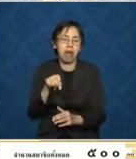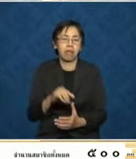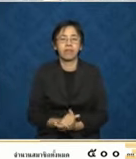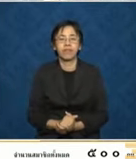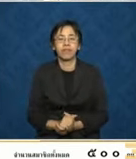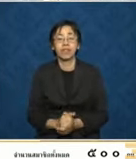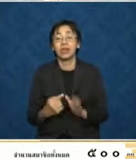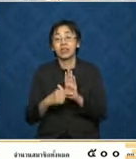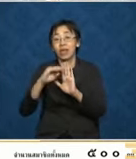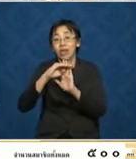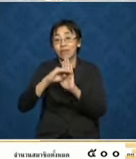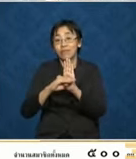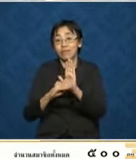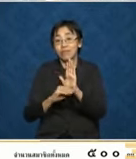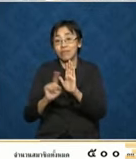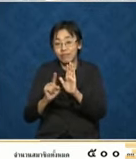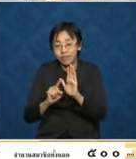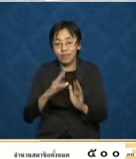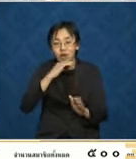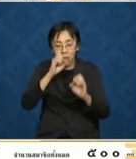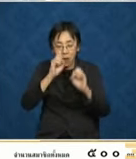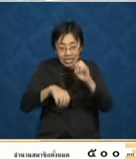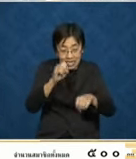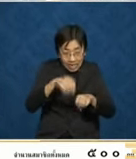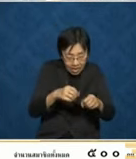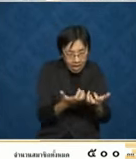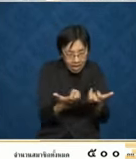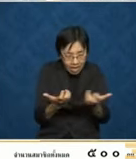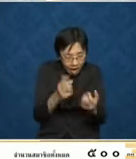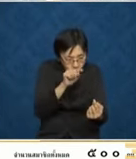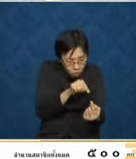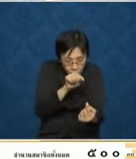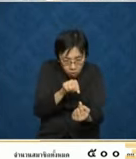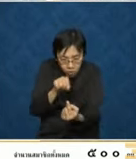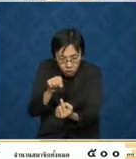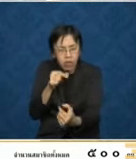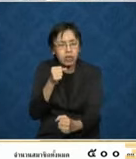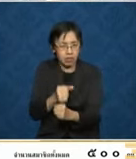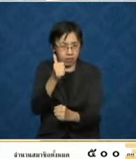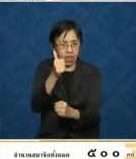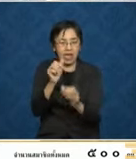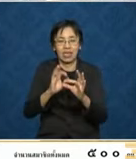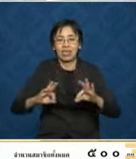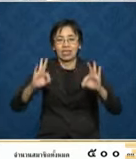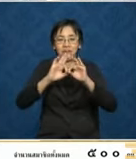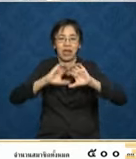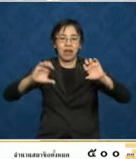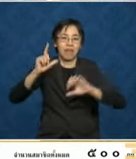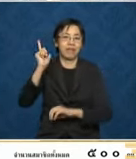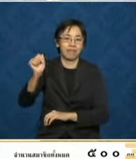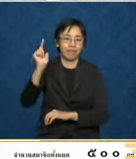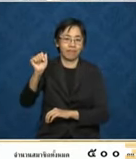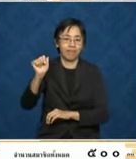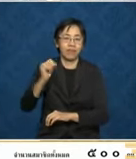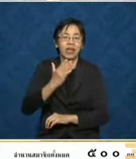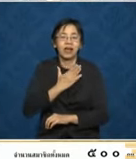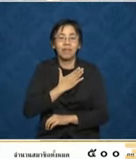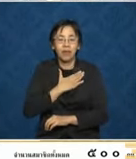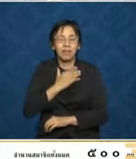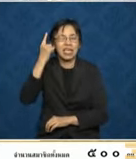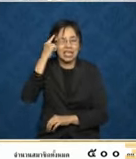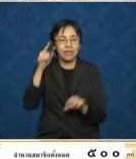ดงให้เห็นแล้วว่าวัฒนธรรมการคัดแยกขยะที่ต้นทางสามารถสร้างได้โดยรัฐบาลครับผมจึงขอเ